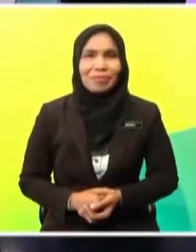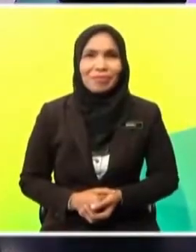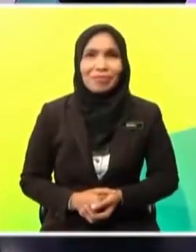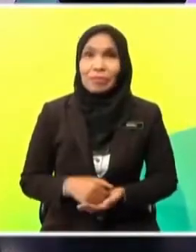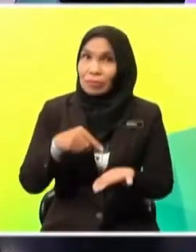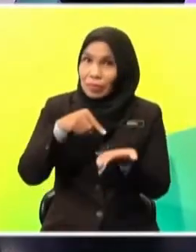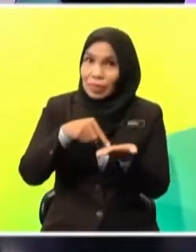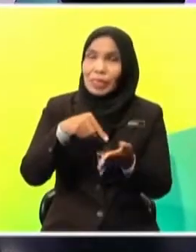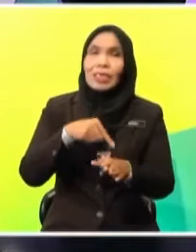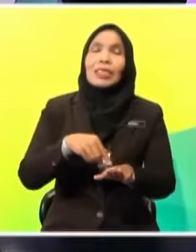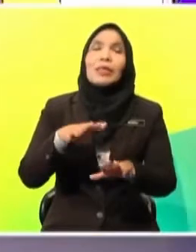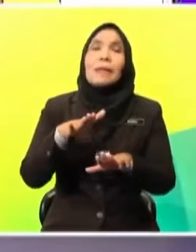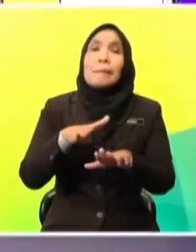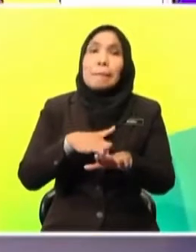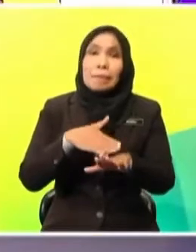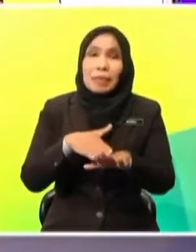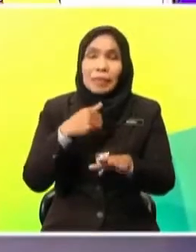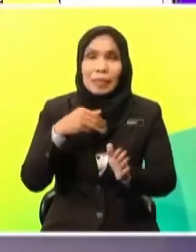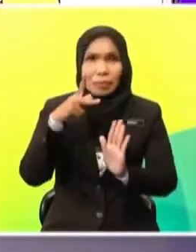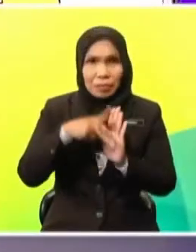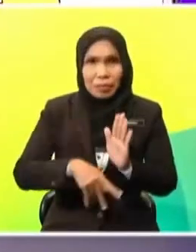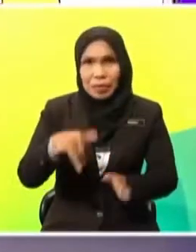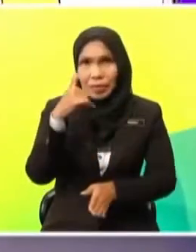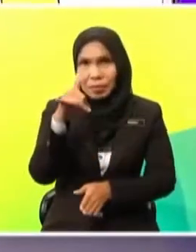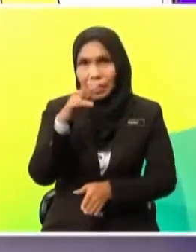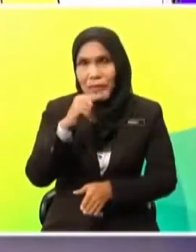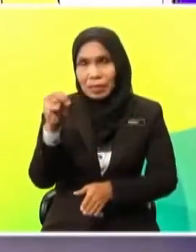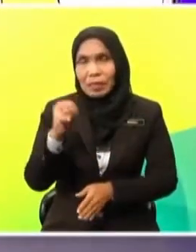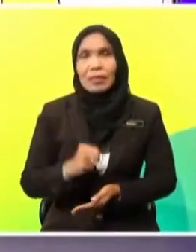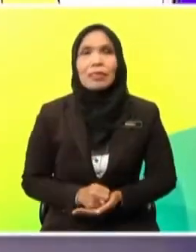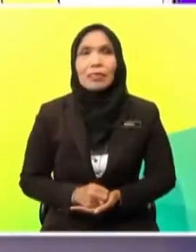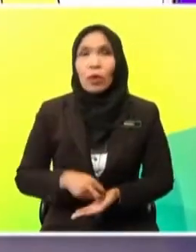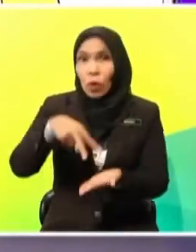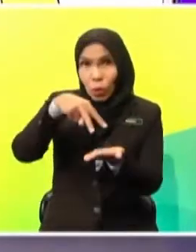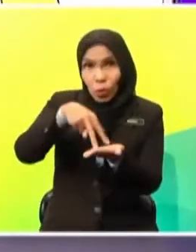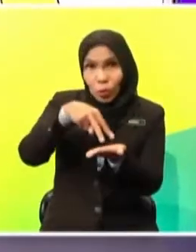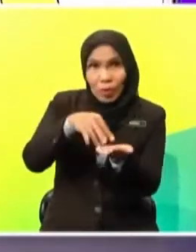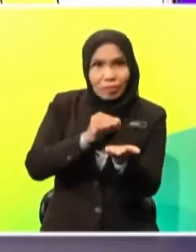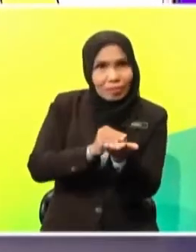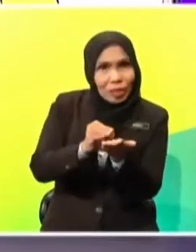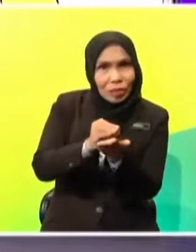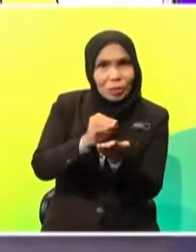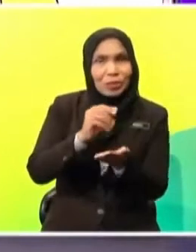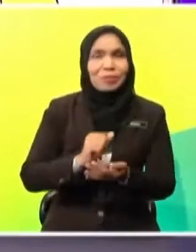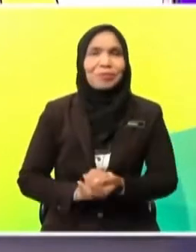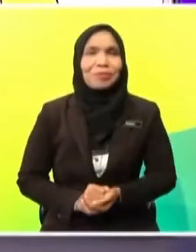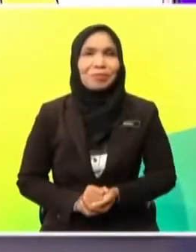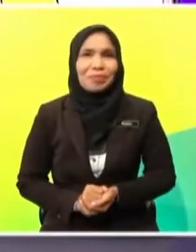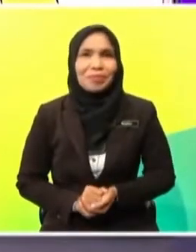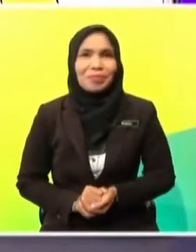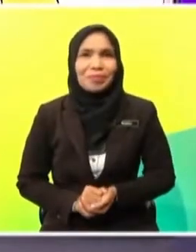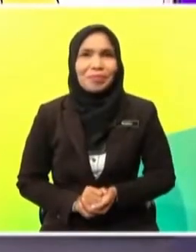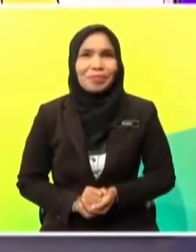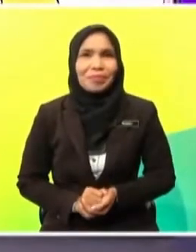kalau kita tengok gambar ini adalah permainan lompat tikus kita susun tangan itu ibadah lompat tikus